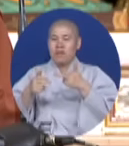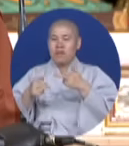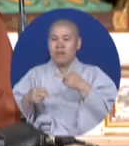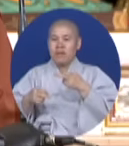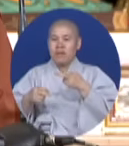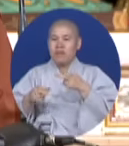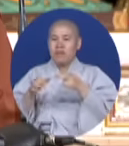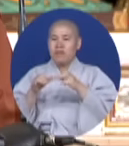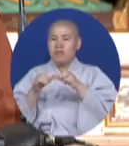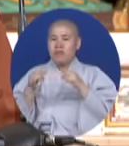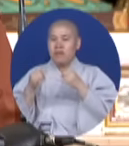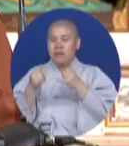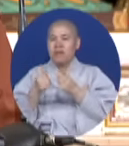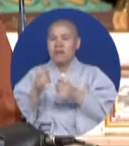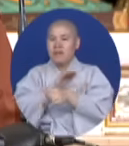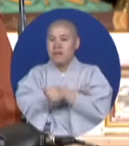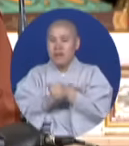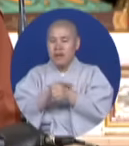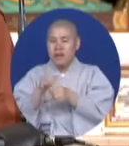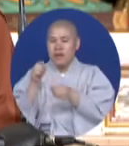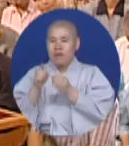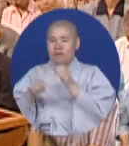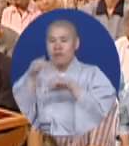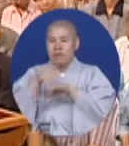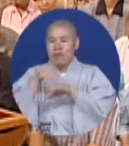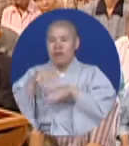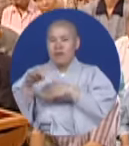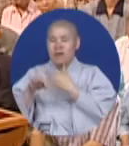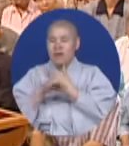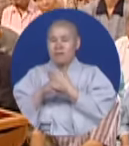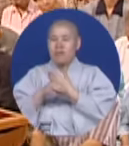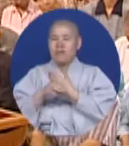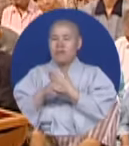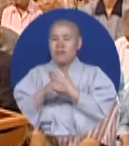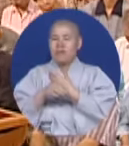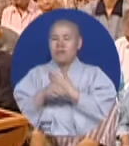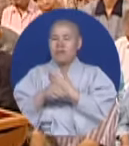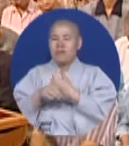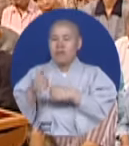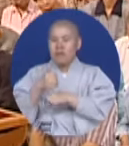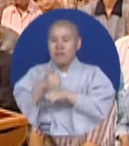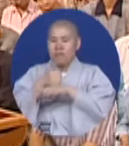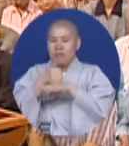육바람일 교법을 잘 닦으면 보살이에요. 이게 삼성입니다.